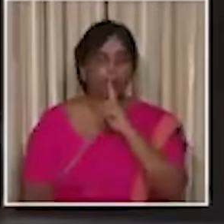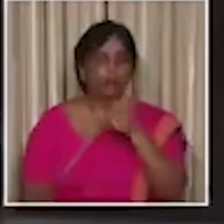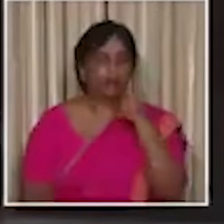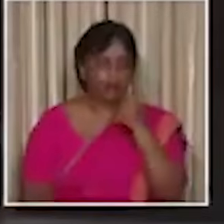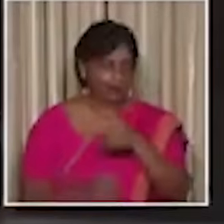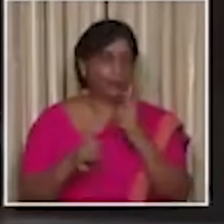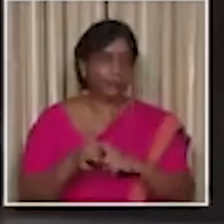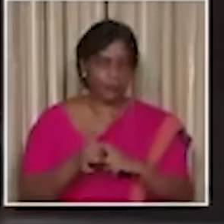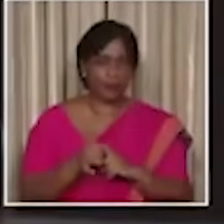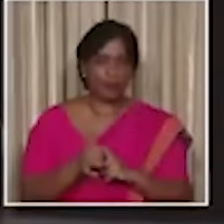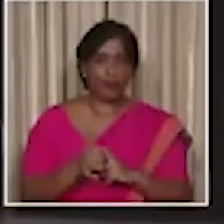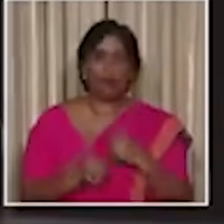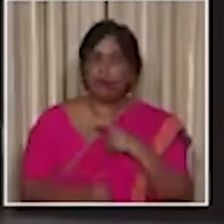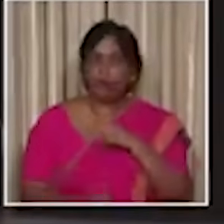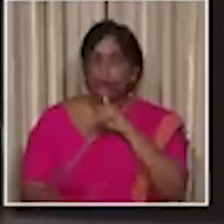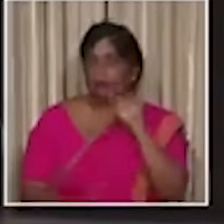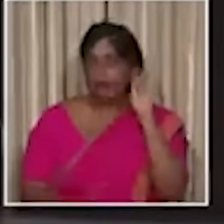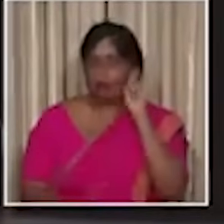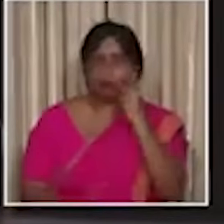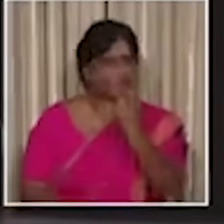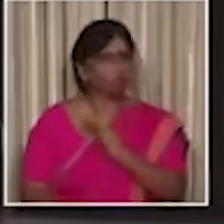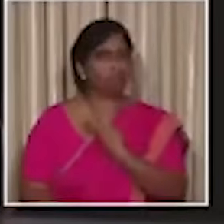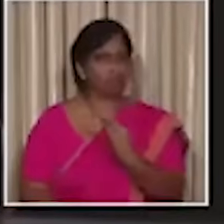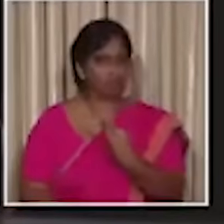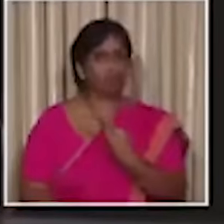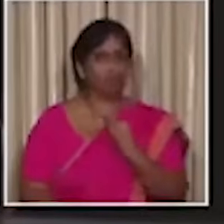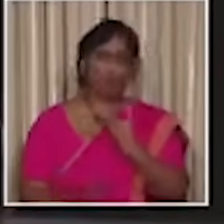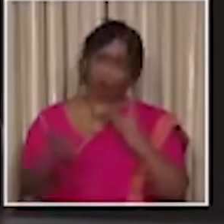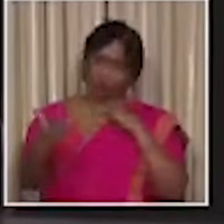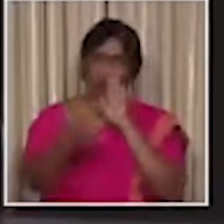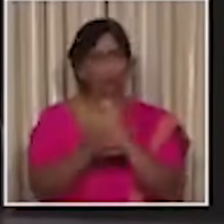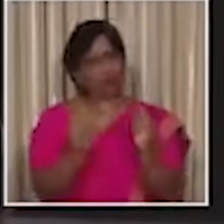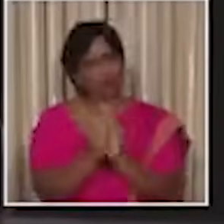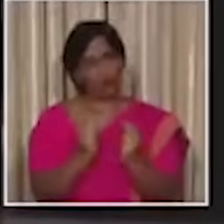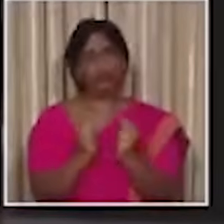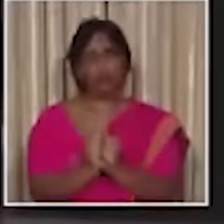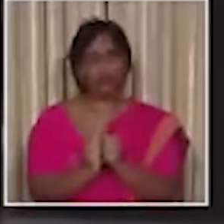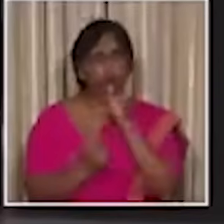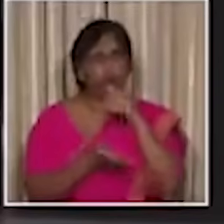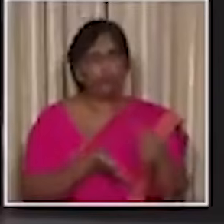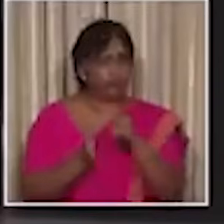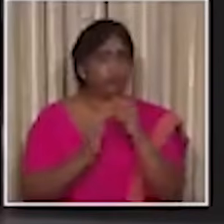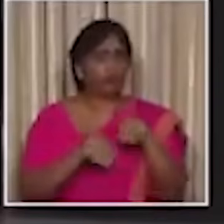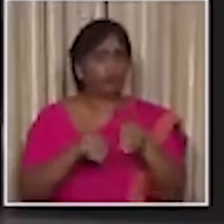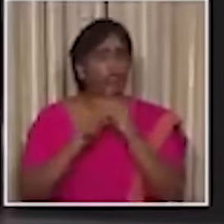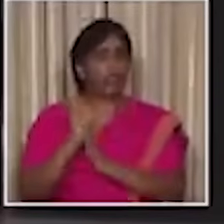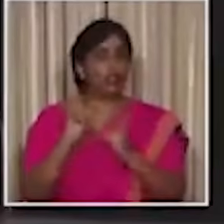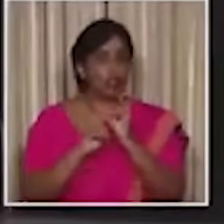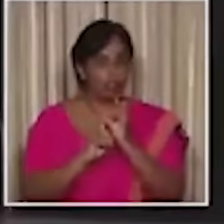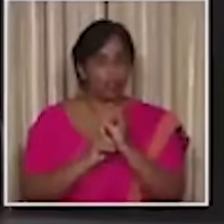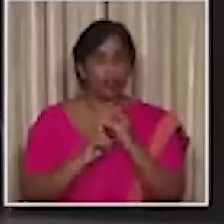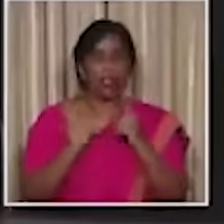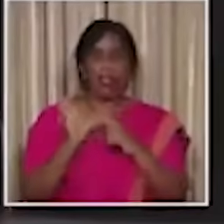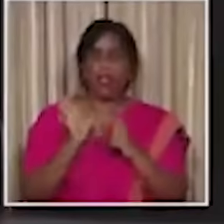ප්‍රශ්නයක්. මං අහන්නේ ඔබතුමයි මායි. ඔබතුමත් එක මම වැඩ කරන්න කැමතියි. ඔබතුමා වාරි මාර්ග කුෂිකාරණ මැමති කාලේ මං ඇල්ලේ